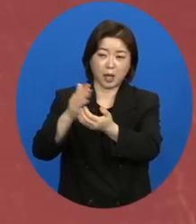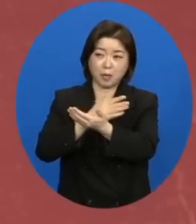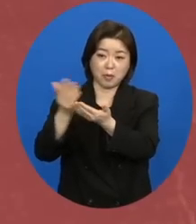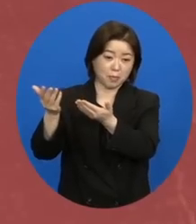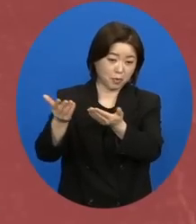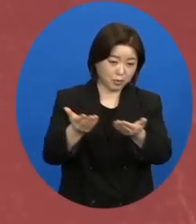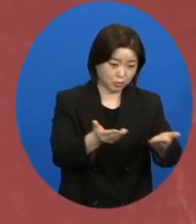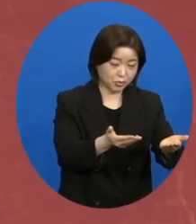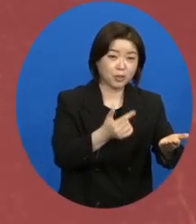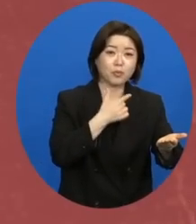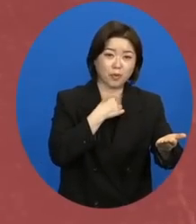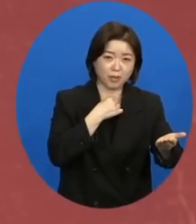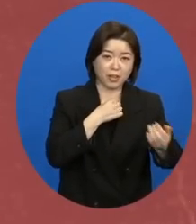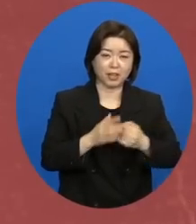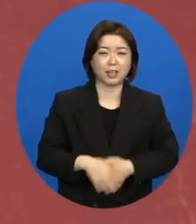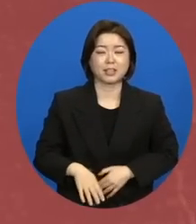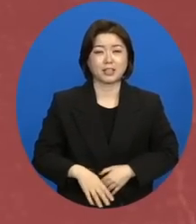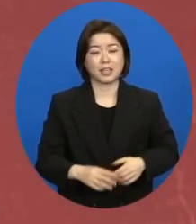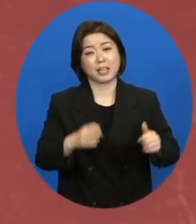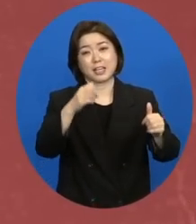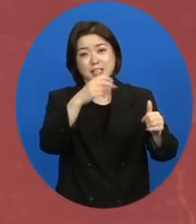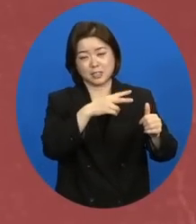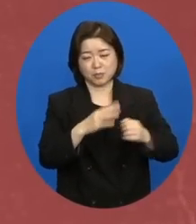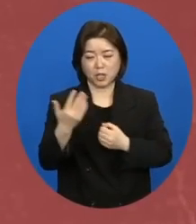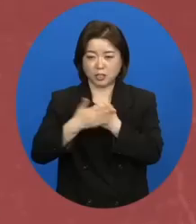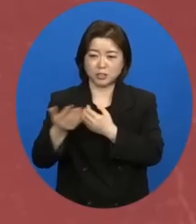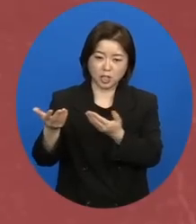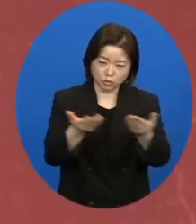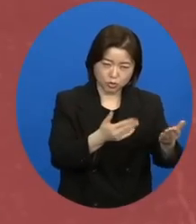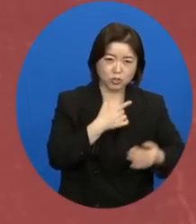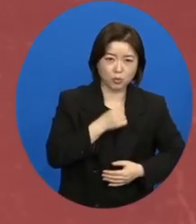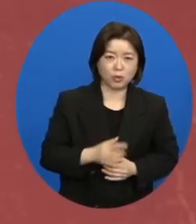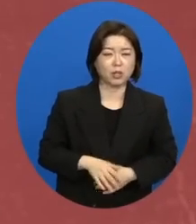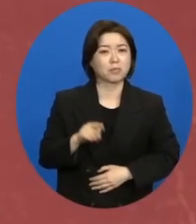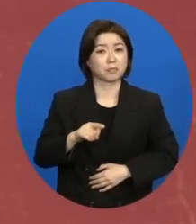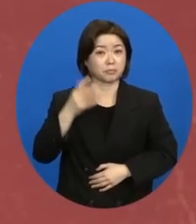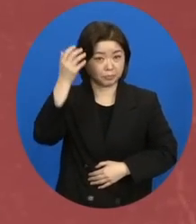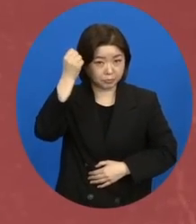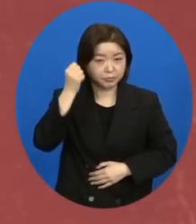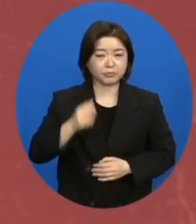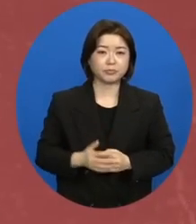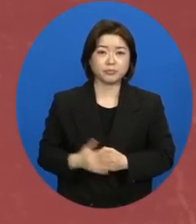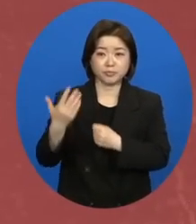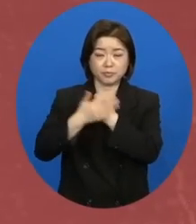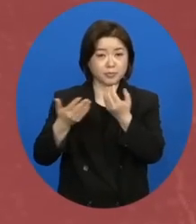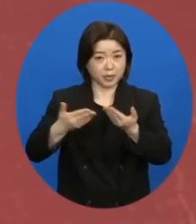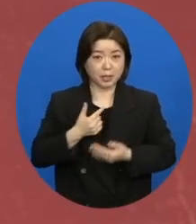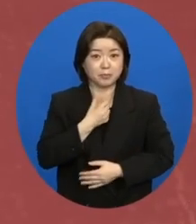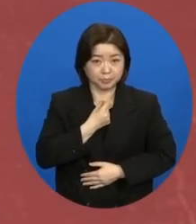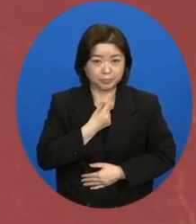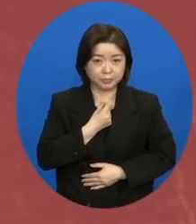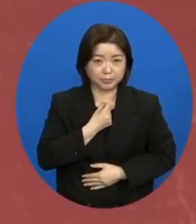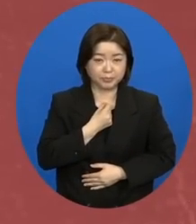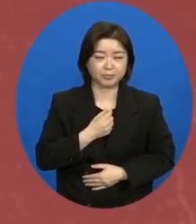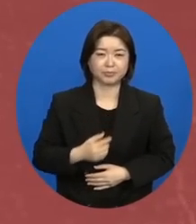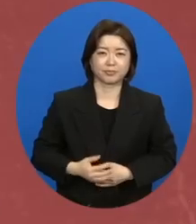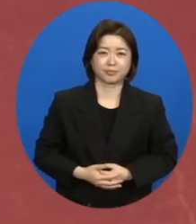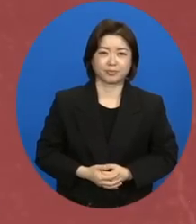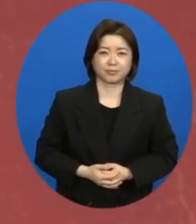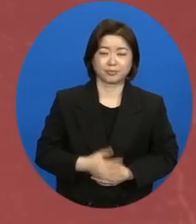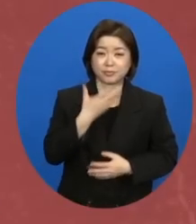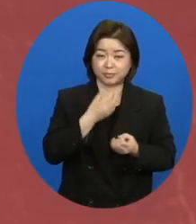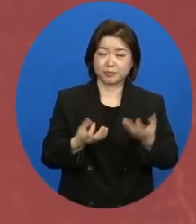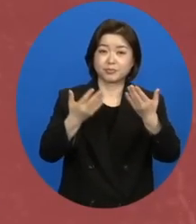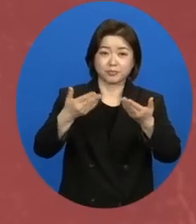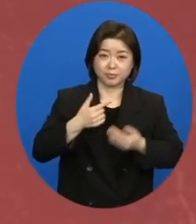원해요. 신명기에 은혜 주시기 원하며 이거 아셔야 돼요. 여러분 은혜 받고 싶죠? 축복